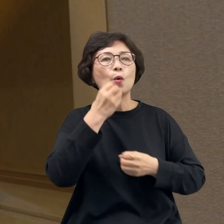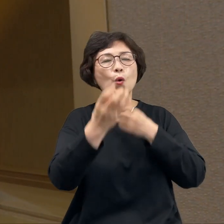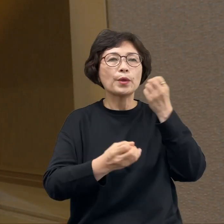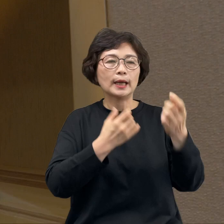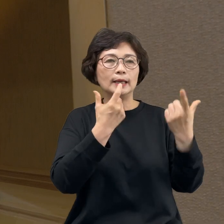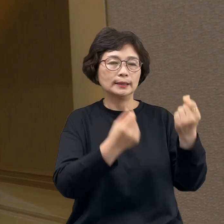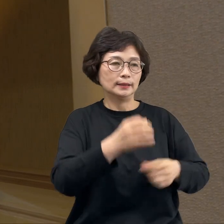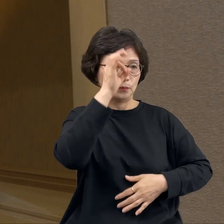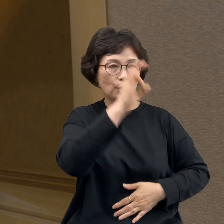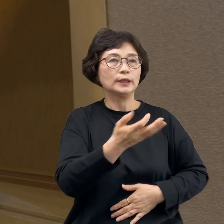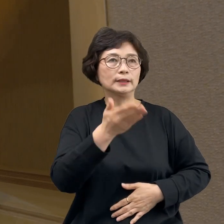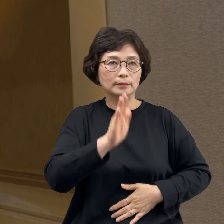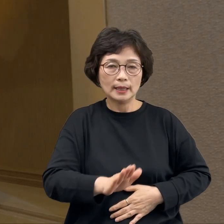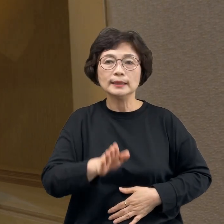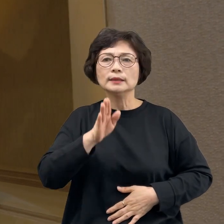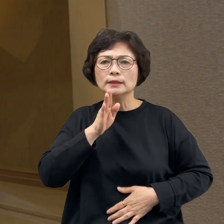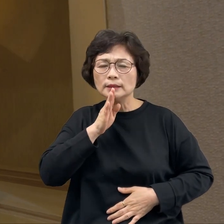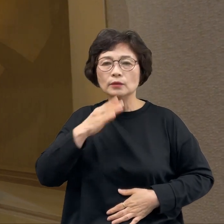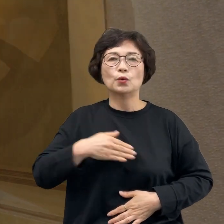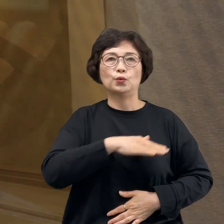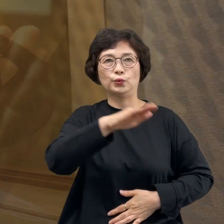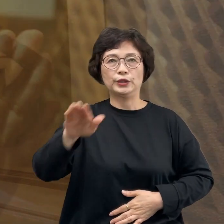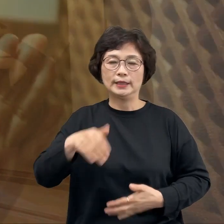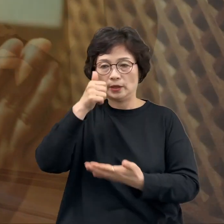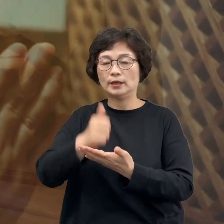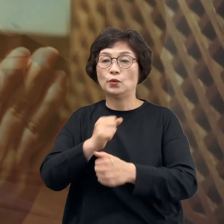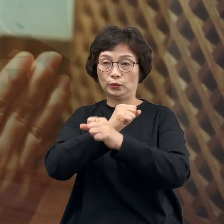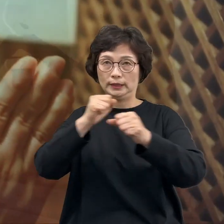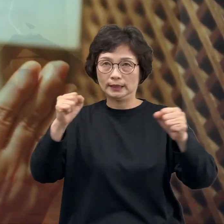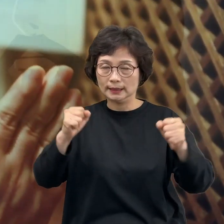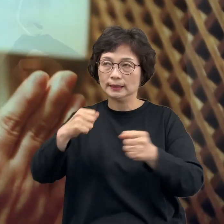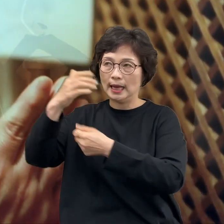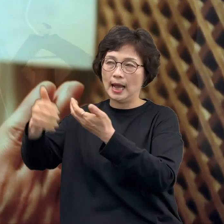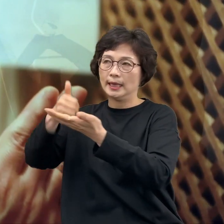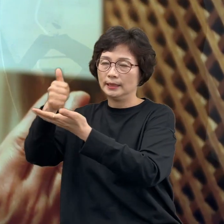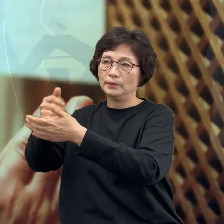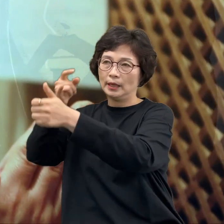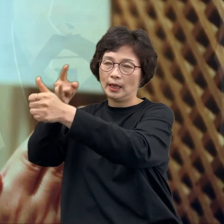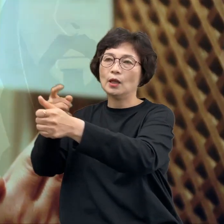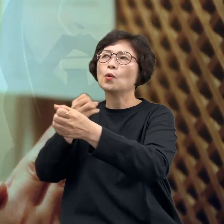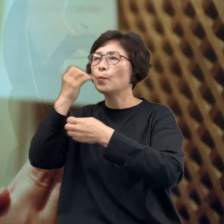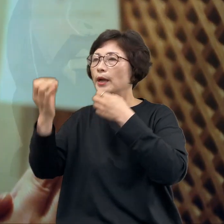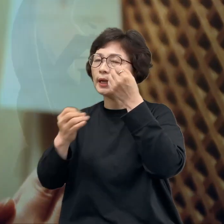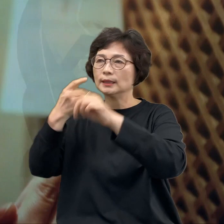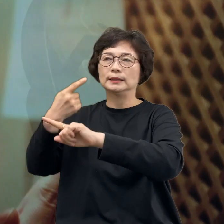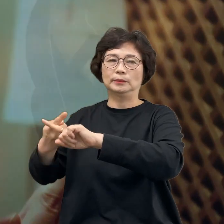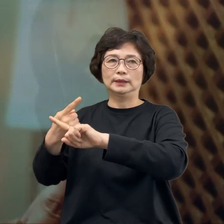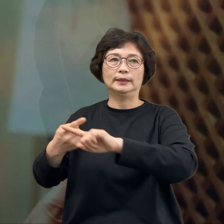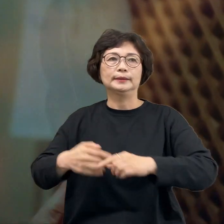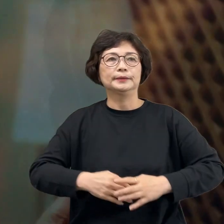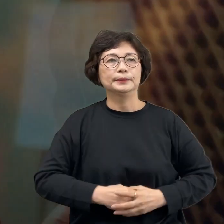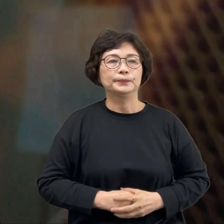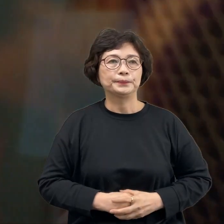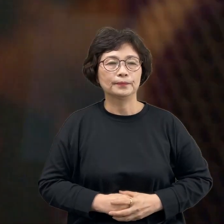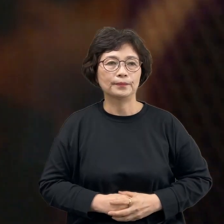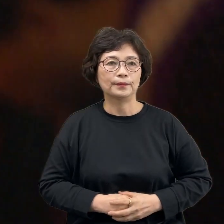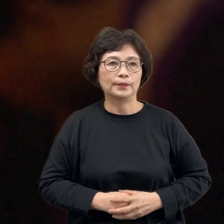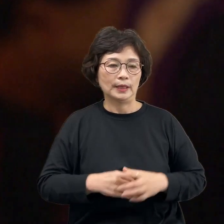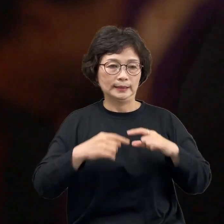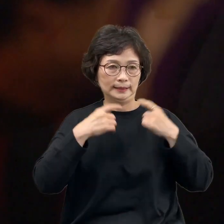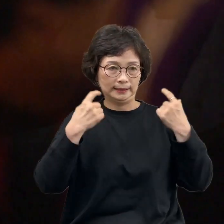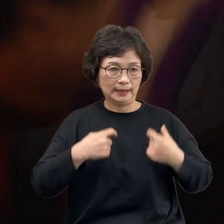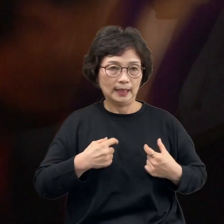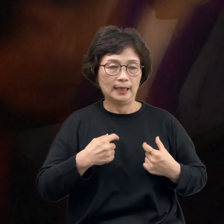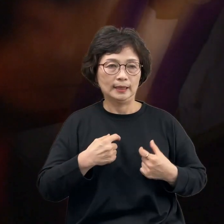고백하는 듯 보이지만 실제로는 우리의 죄를 용서하시는 하느님께 고백하는 것입니다.